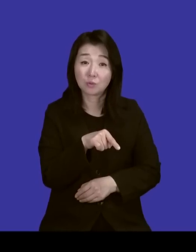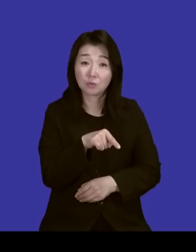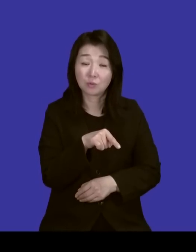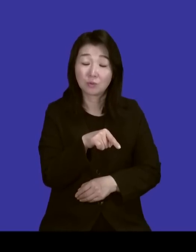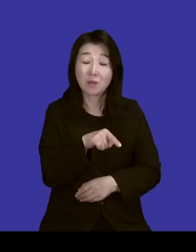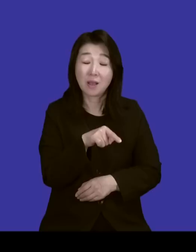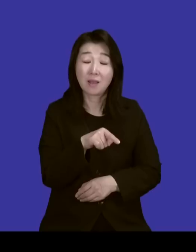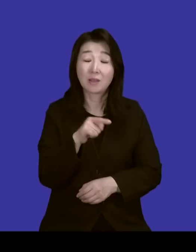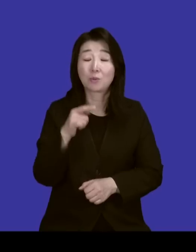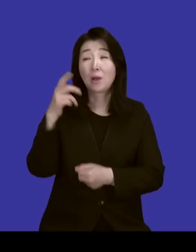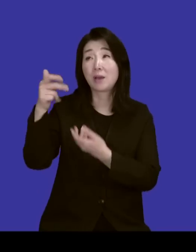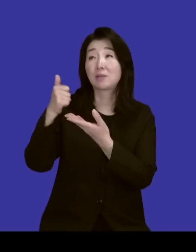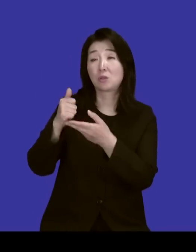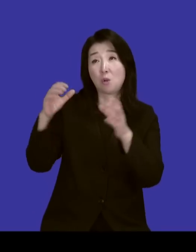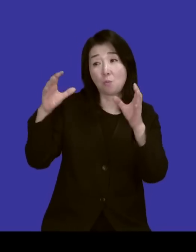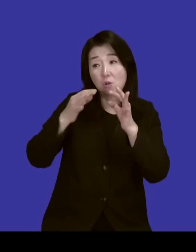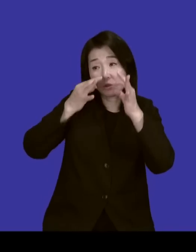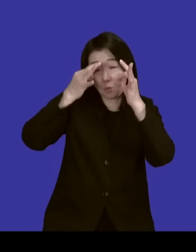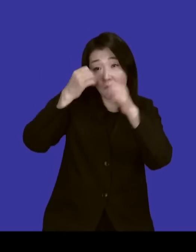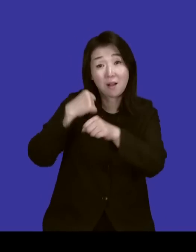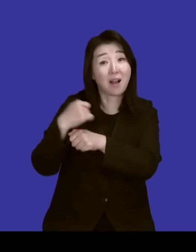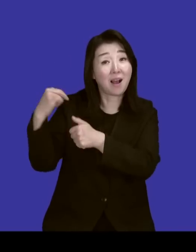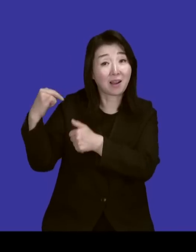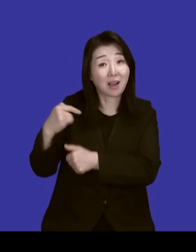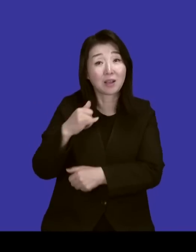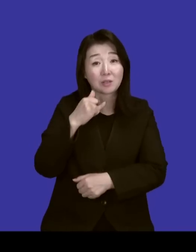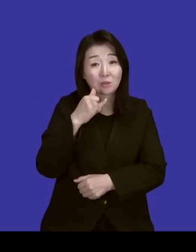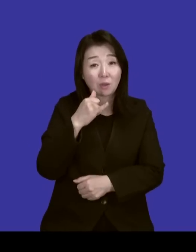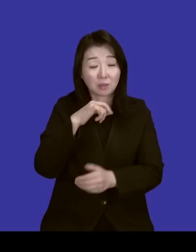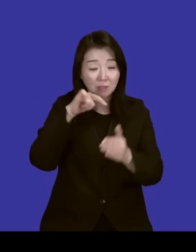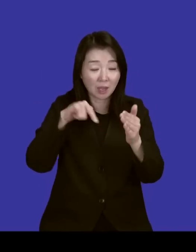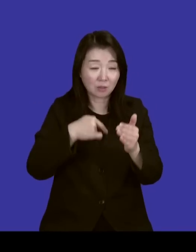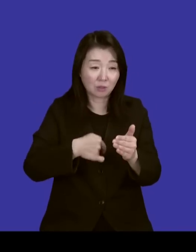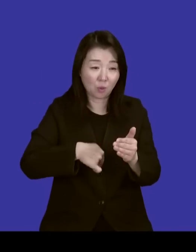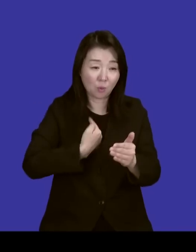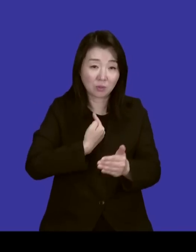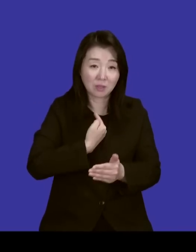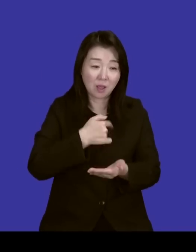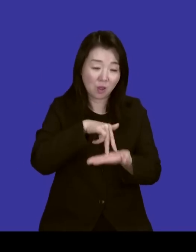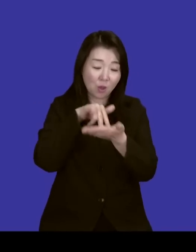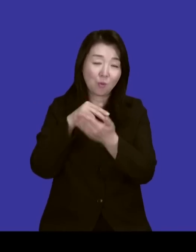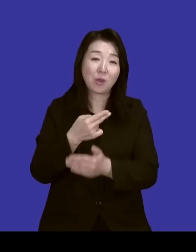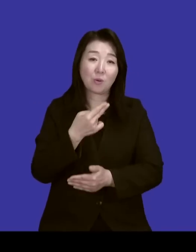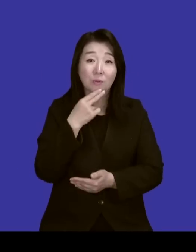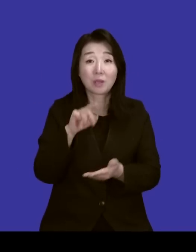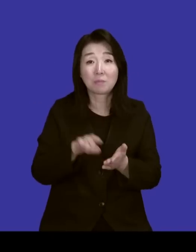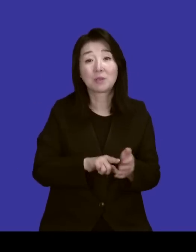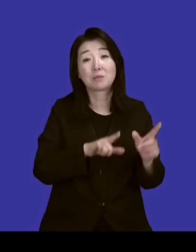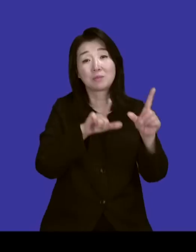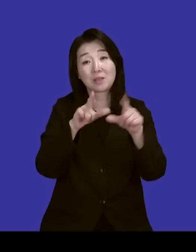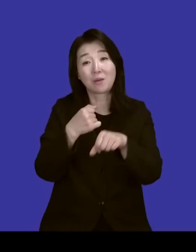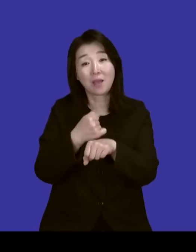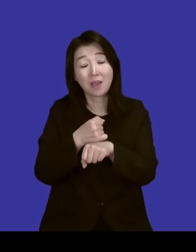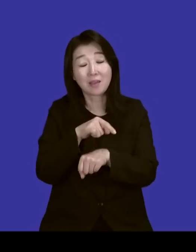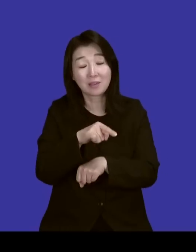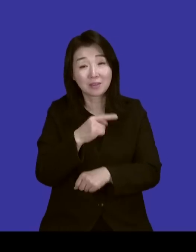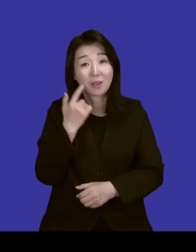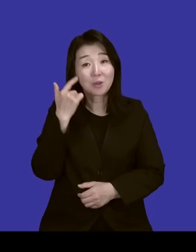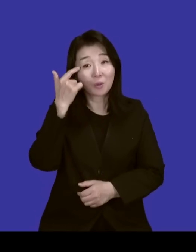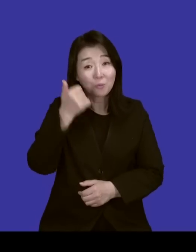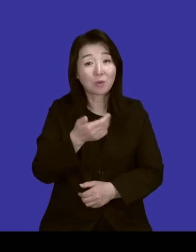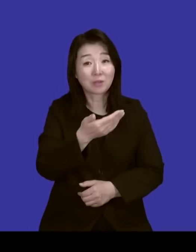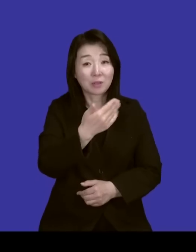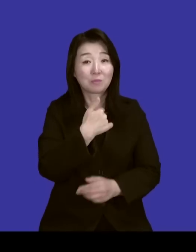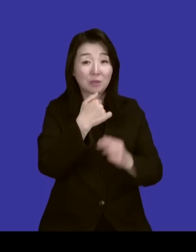하나님께서는 모이기를 힘쓰라고 하셨는데 그 안에서 혼자 외롭지 않게 이렇게 신앙생활을 했던 게 이